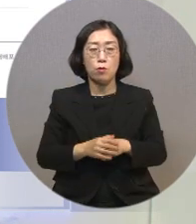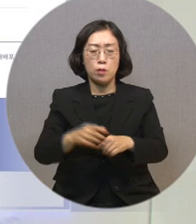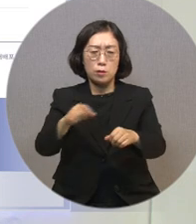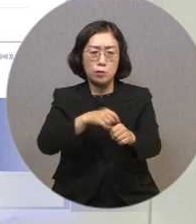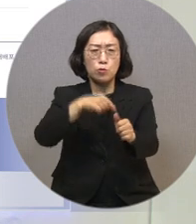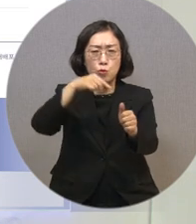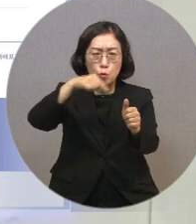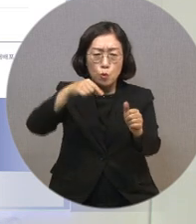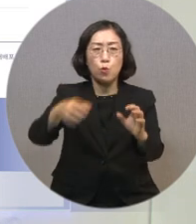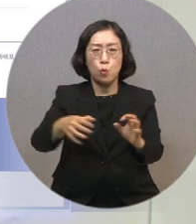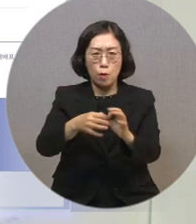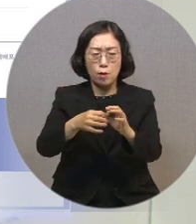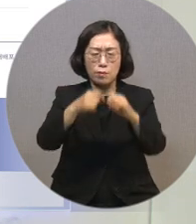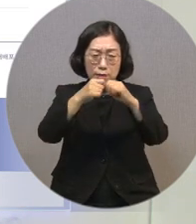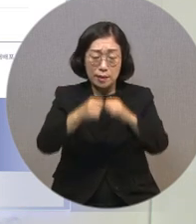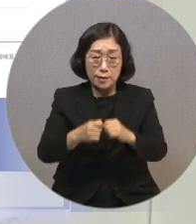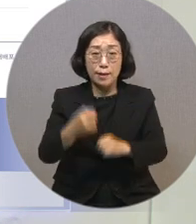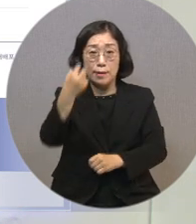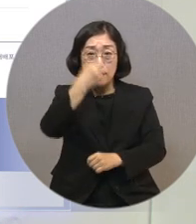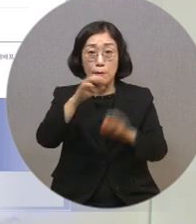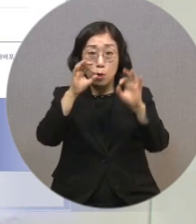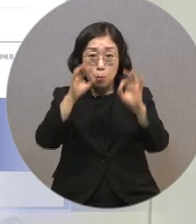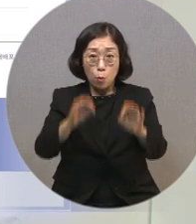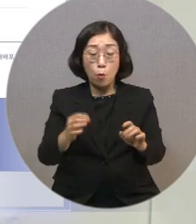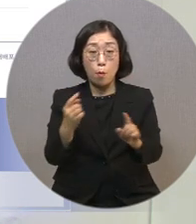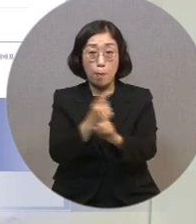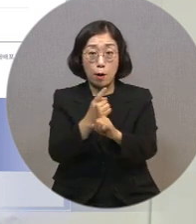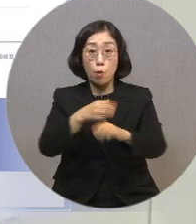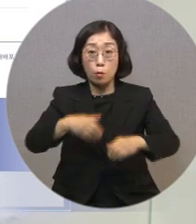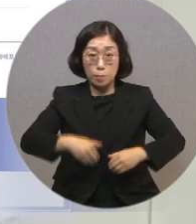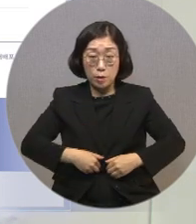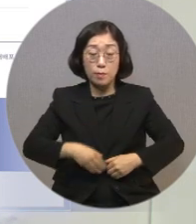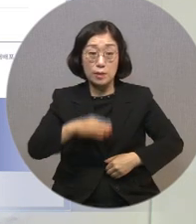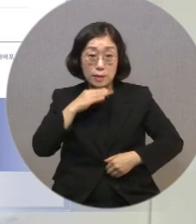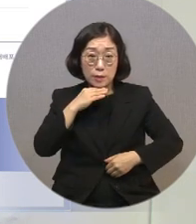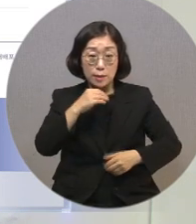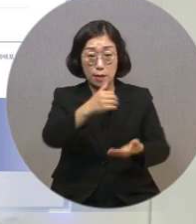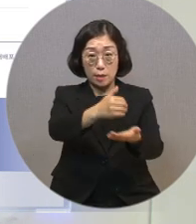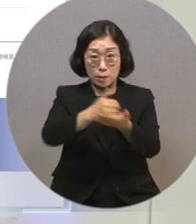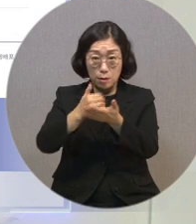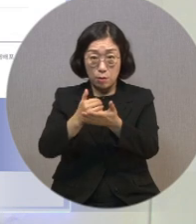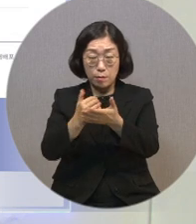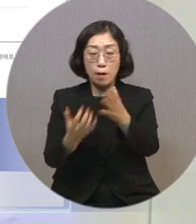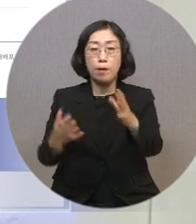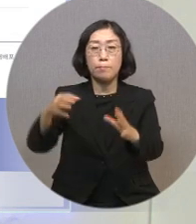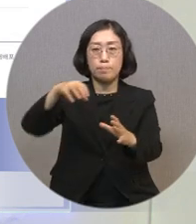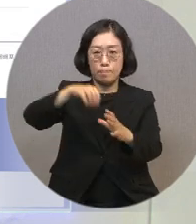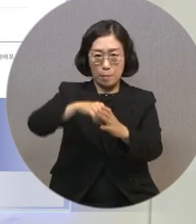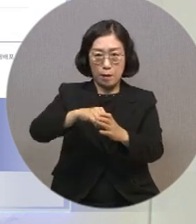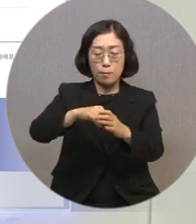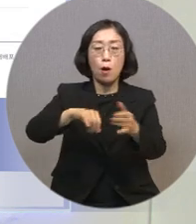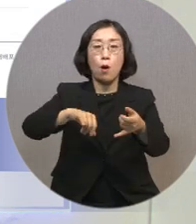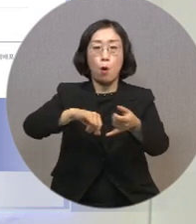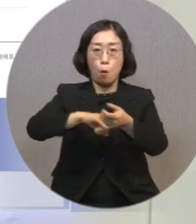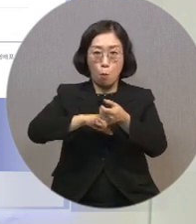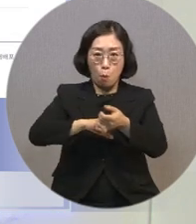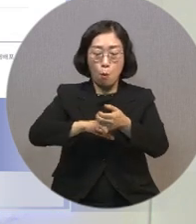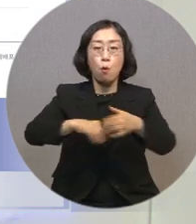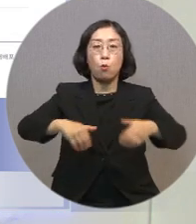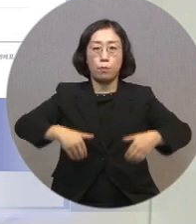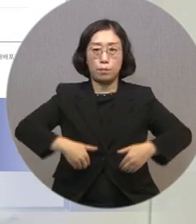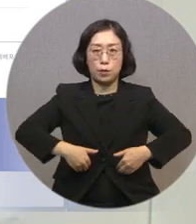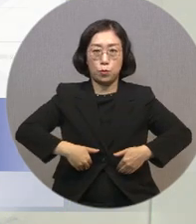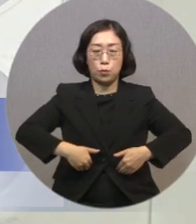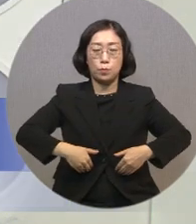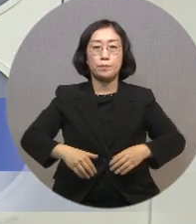챙겨보고 실질적인 개선이 필요할 경우 현장의 의견을 적극 반영하는 자세와 태도를 보여야